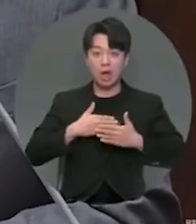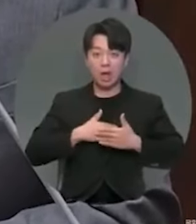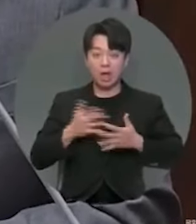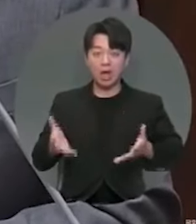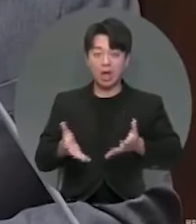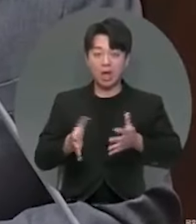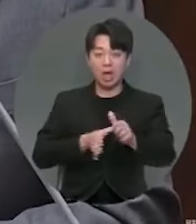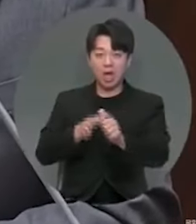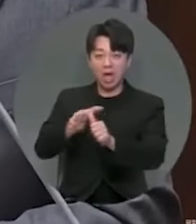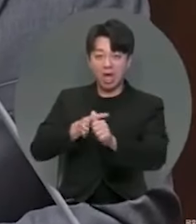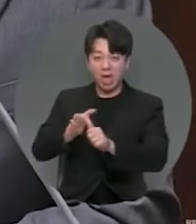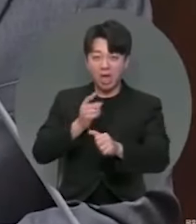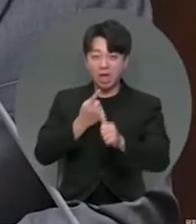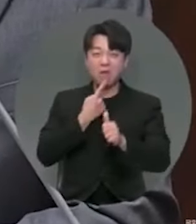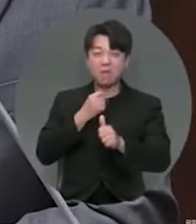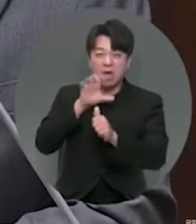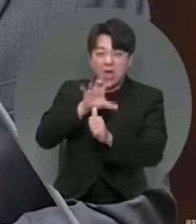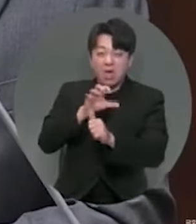겁니다.